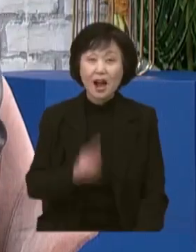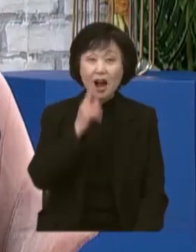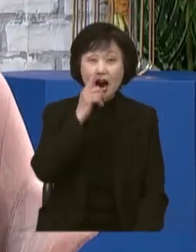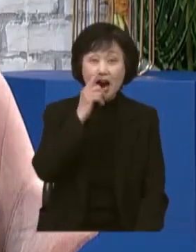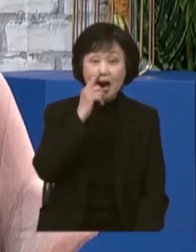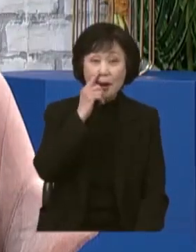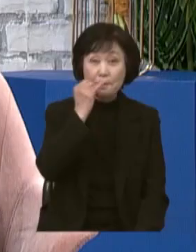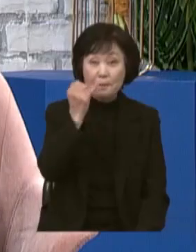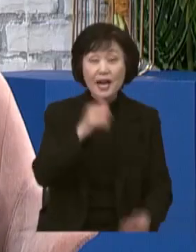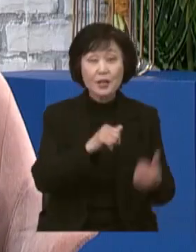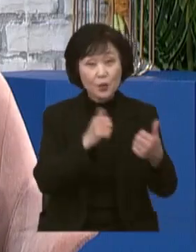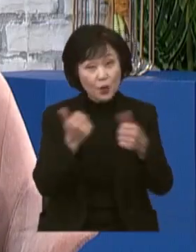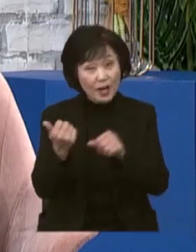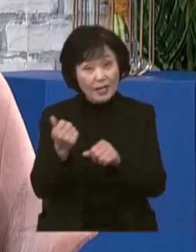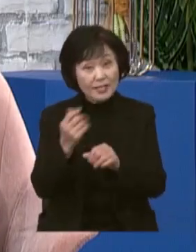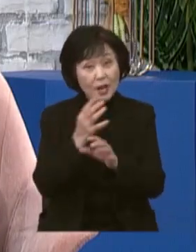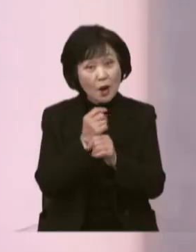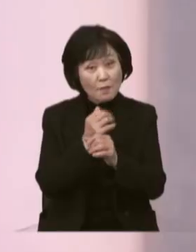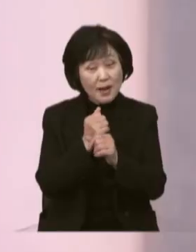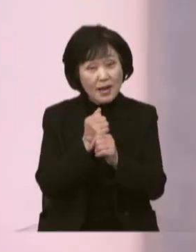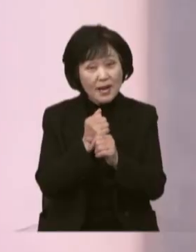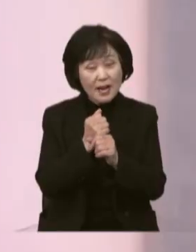저기 몇 년 되셨어요 어머니 소천하신 지가?